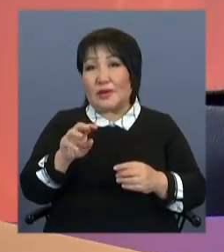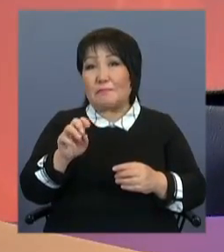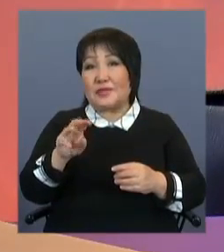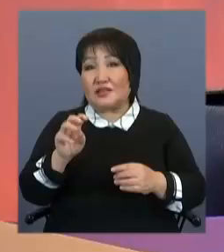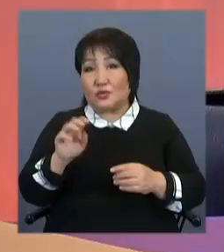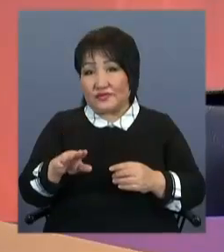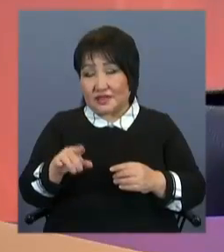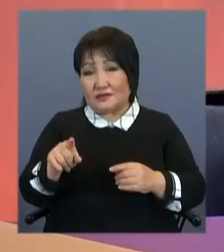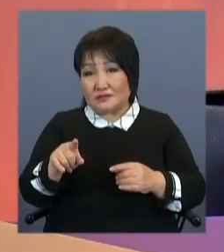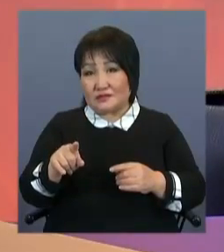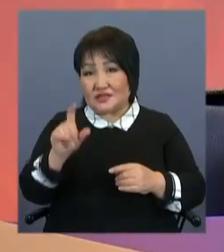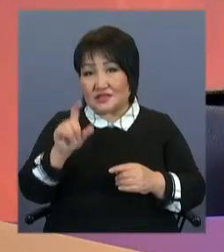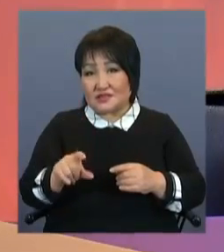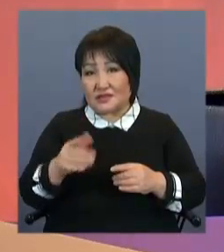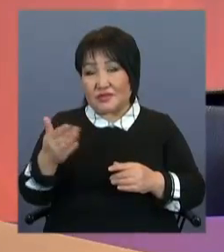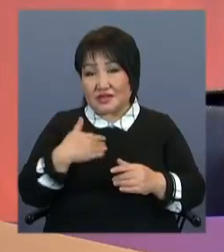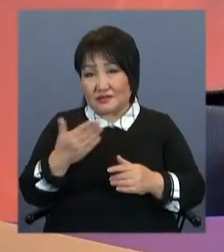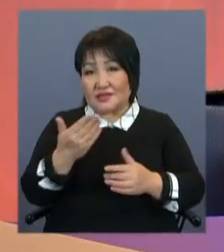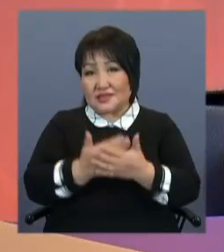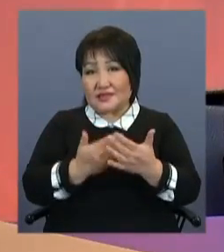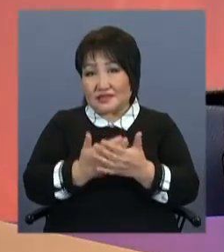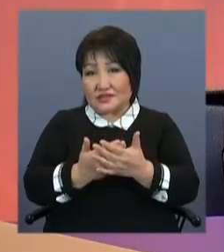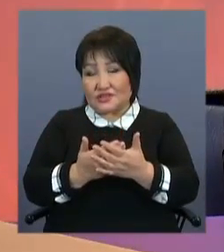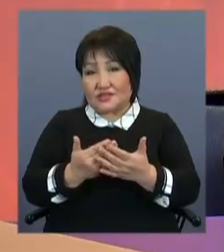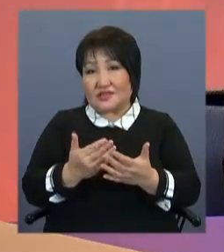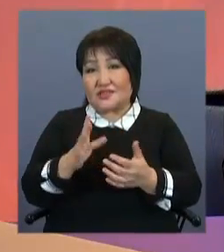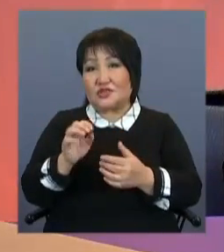болдым. Кейін